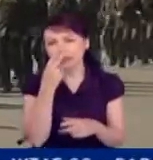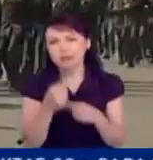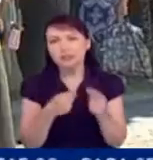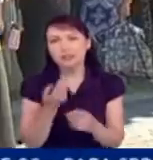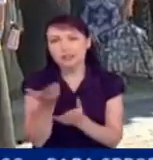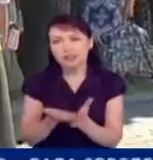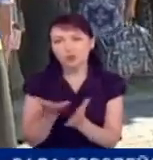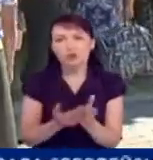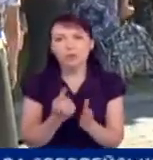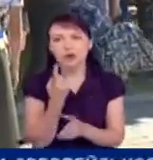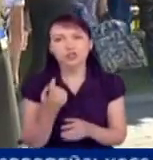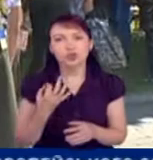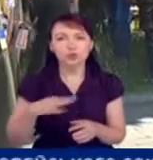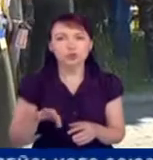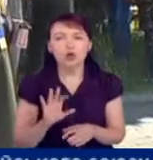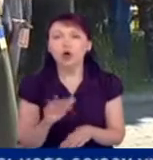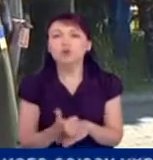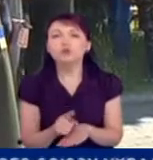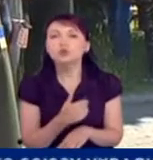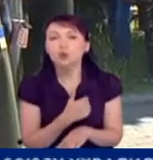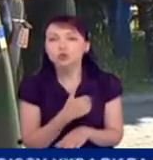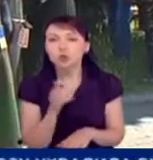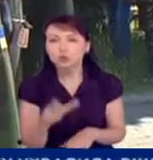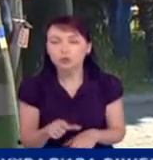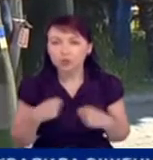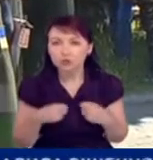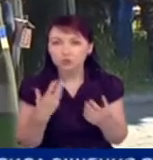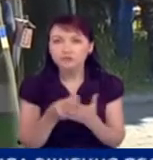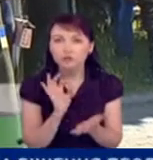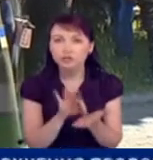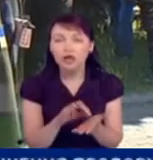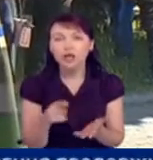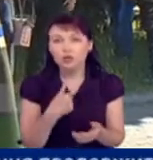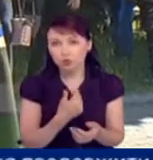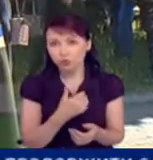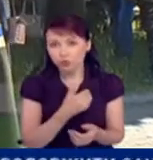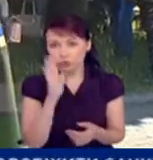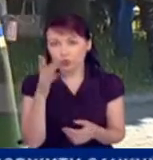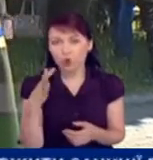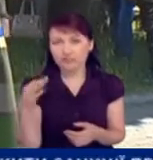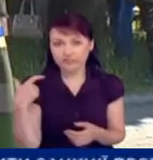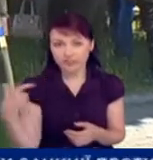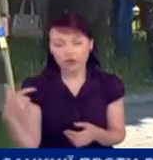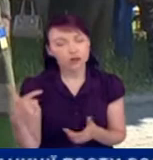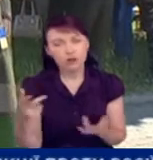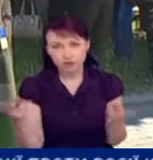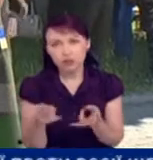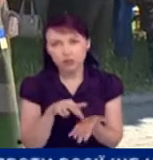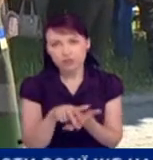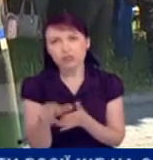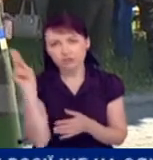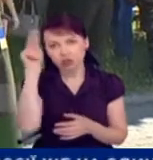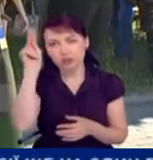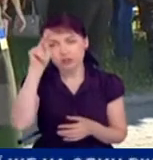першокурсникам. Головне, що хоче людина – прагнути своєї цілі. Якщо вона бачить себе офіцером, то треба йти і